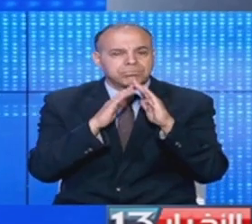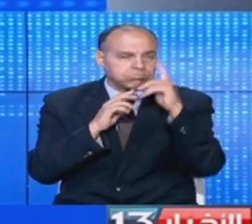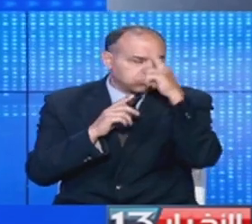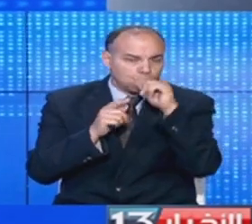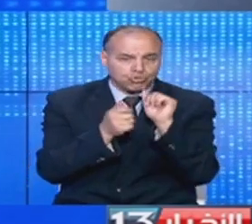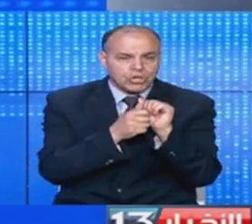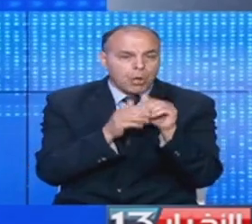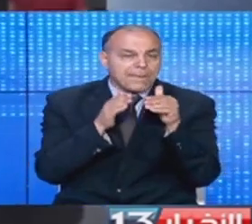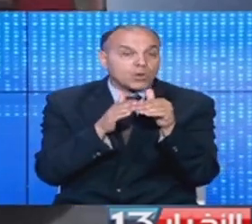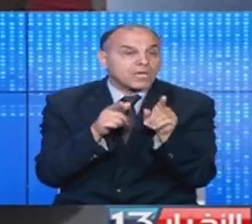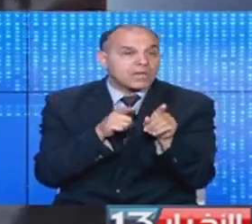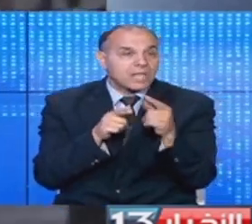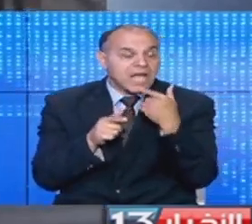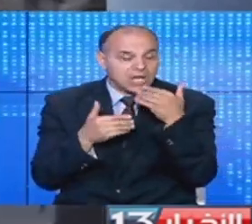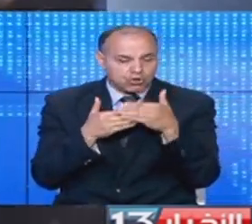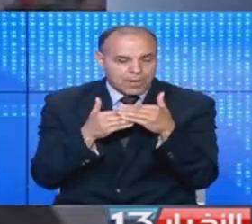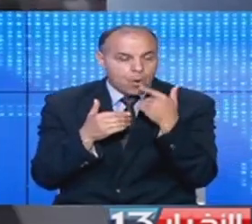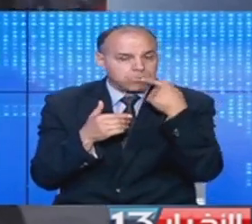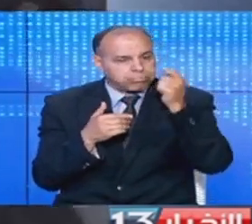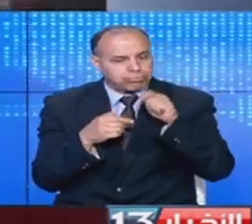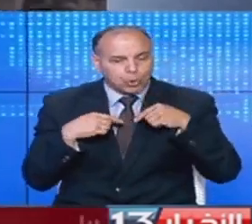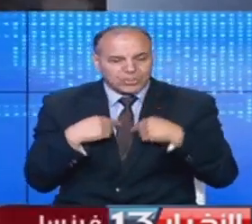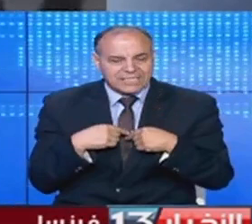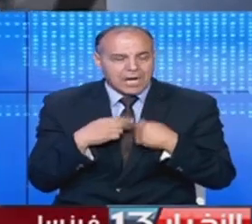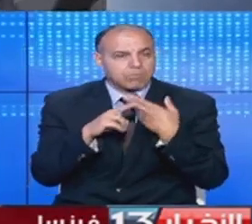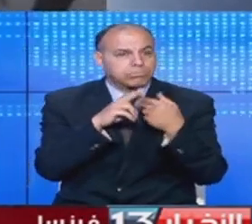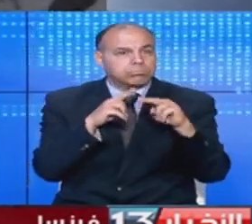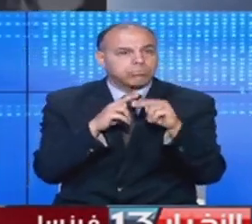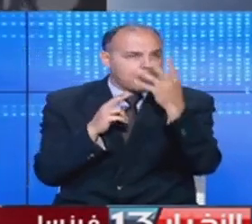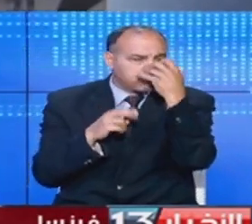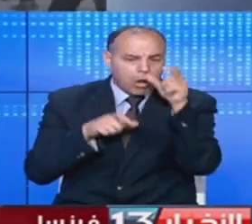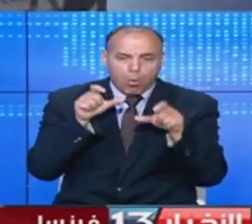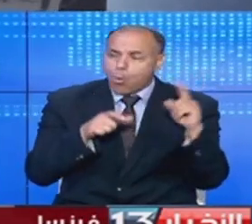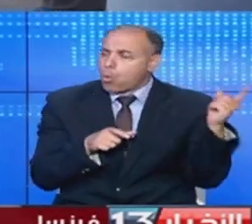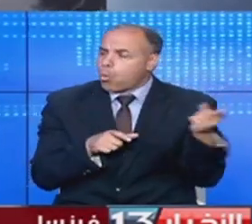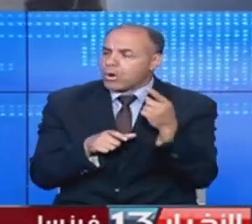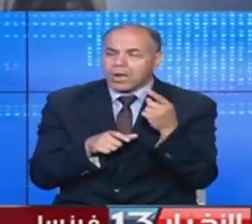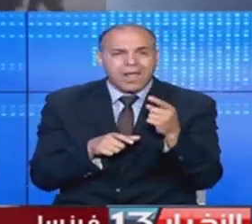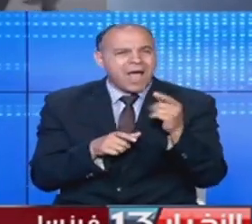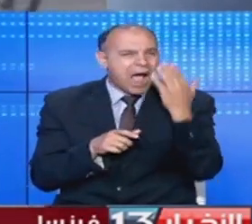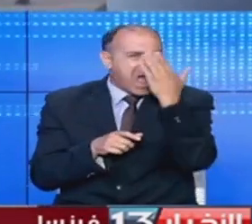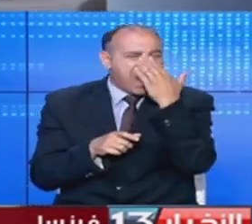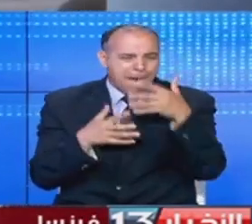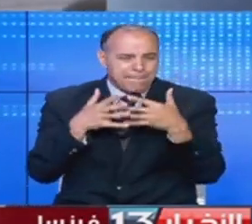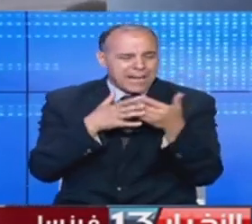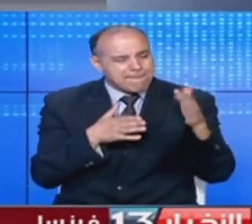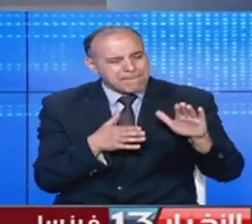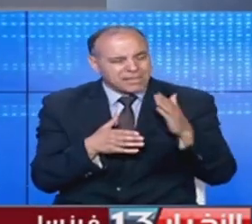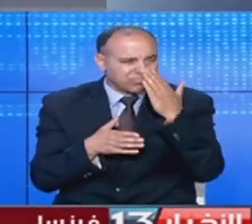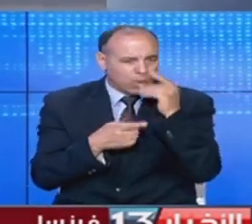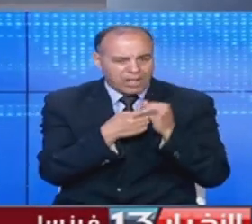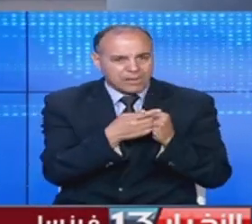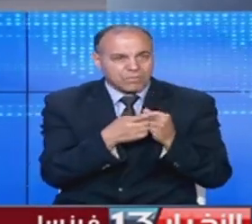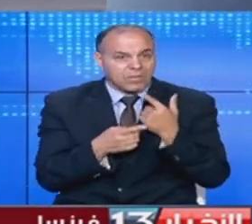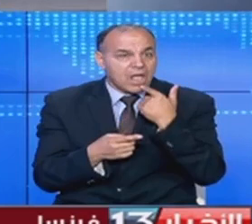بهم والمطلوبين، إلى جانب ما فرضته الحكومة استجابة للغضب الشعبي بعد وفاة الأمريكي من أصول إفريقية جورج